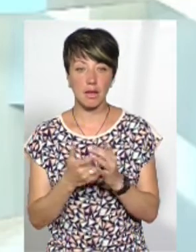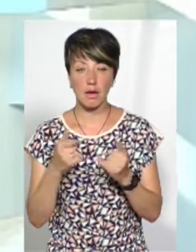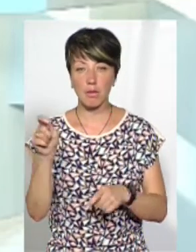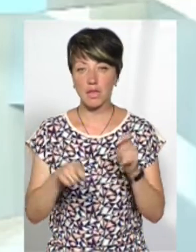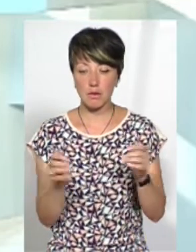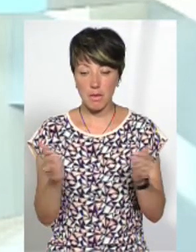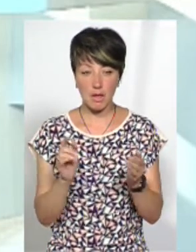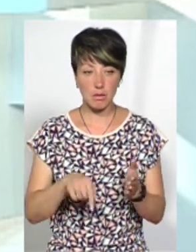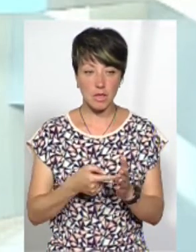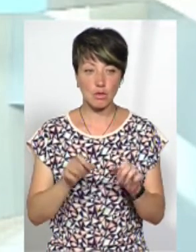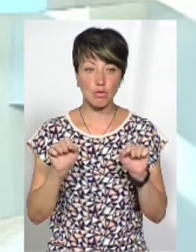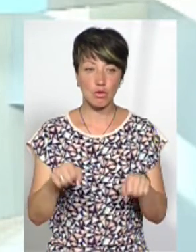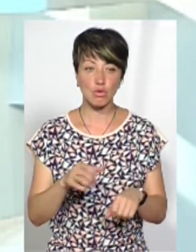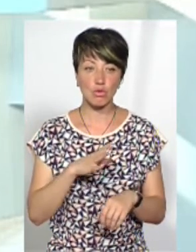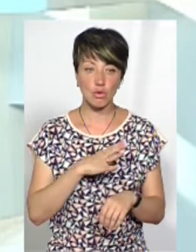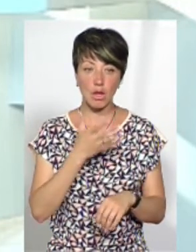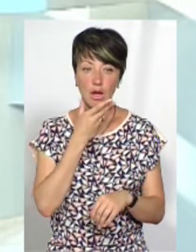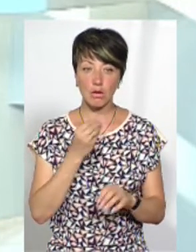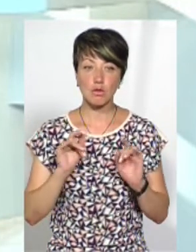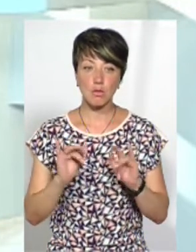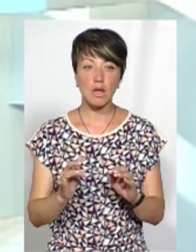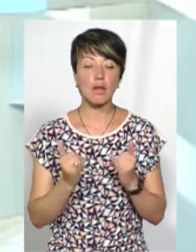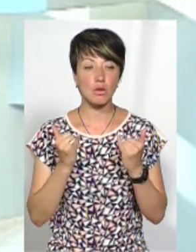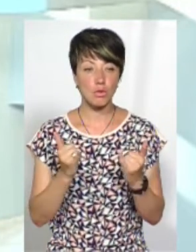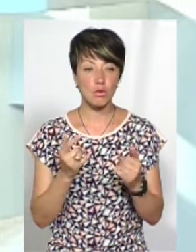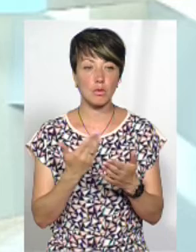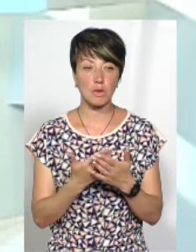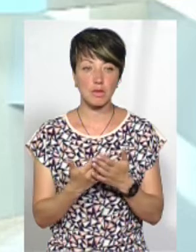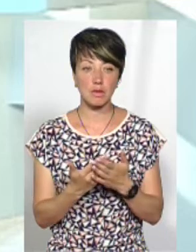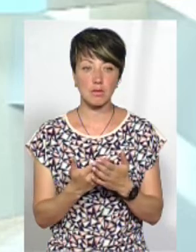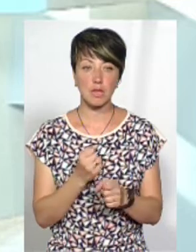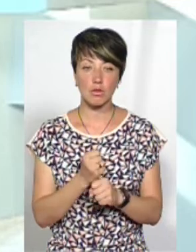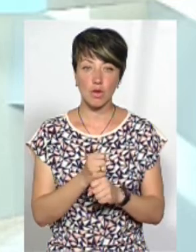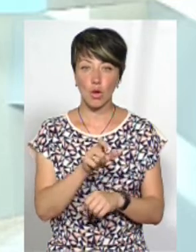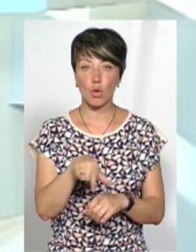у маленьких містечках можуть бути гарною справою, де в тому числі, наприклад,